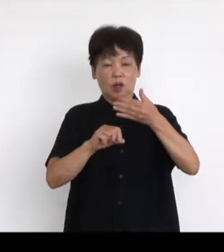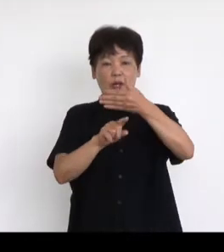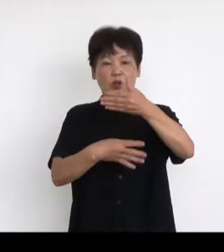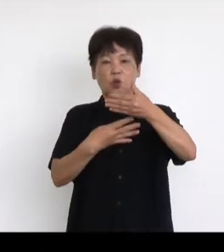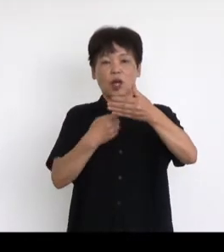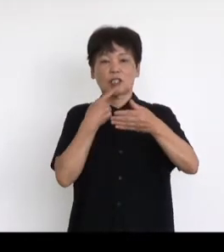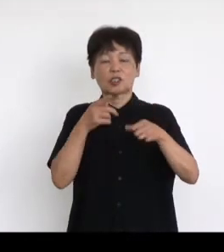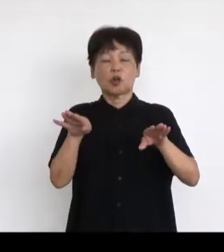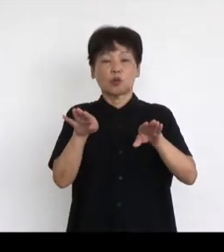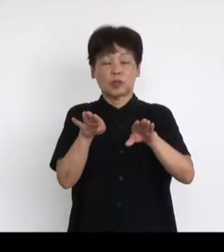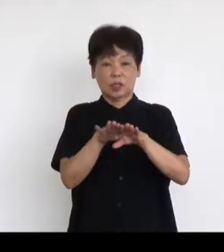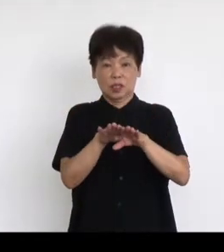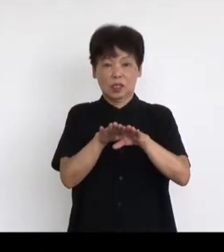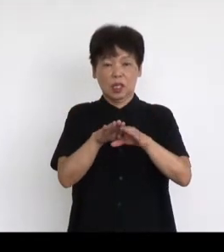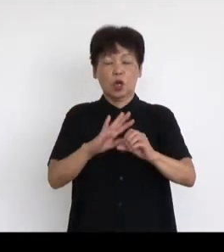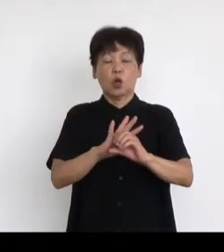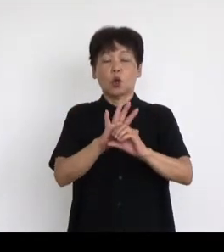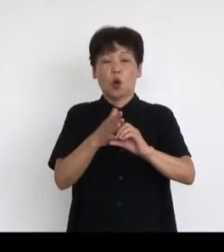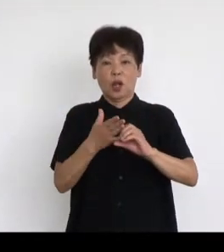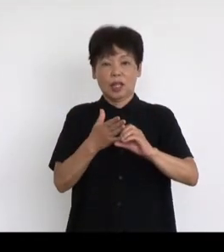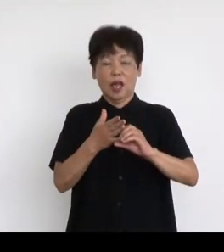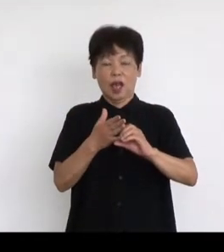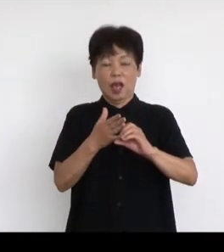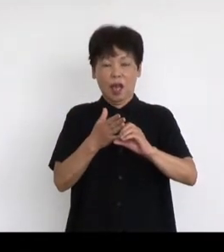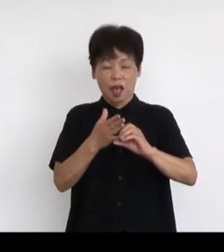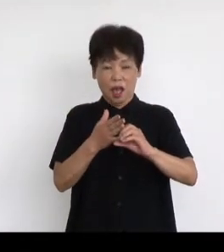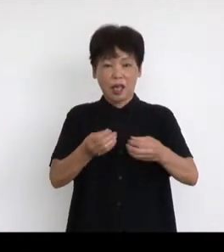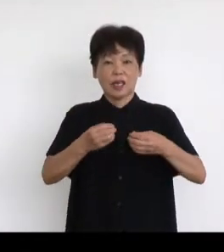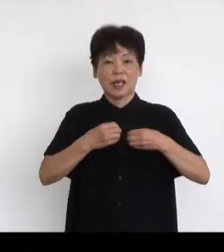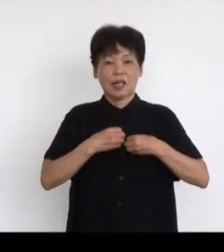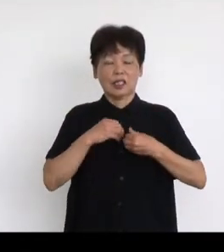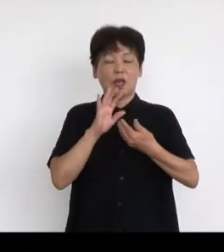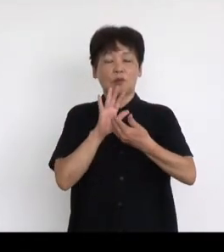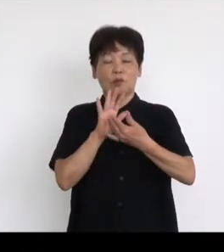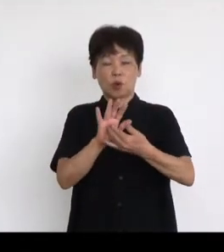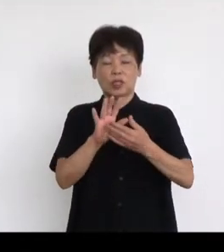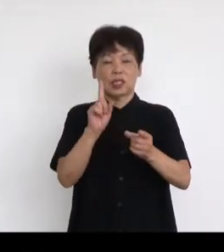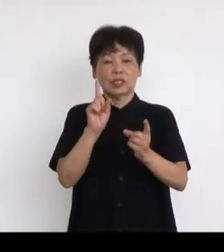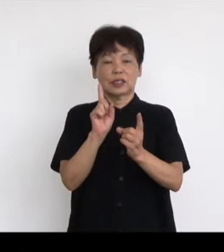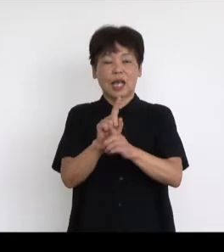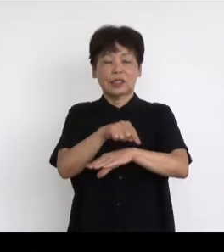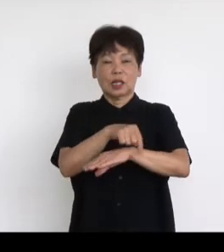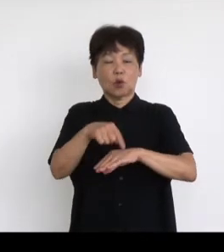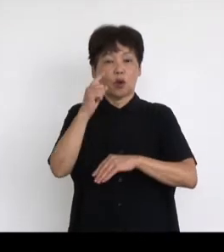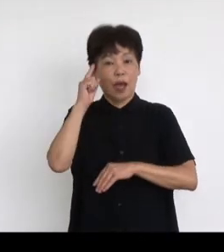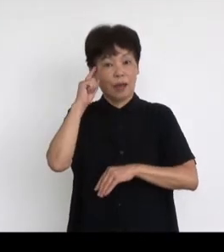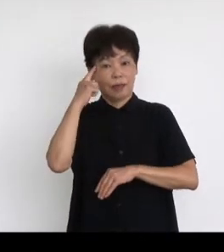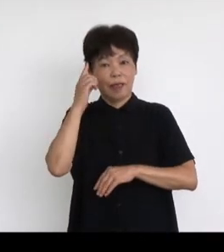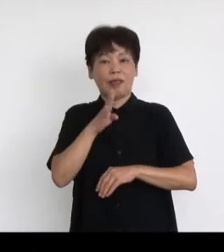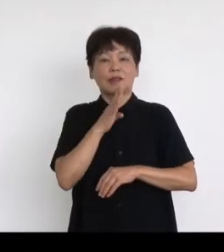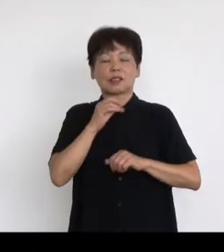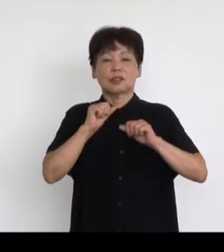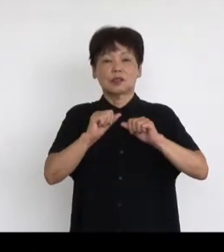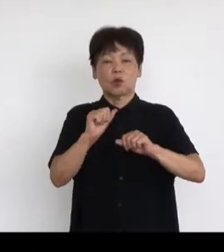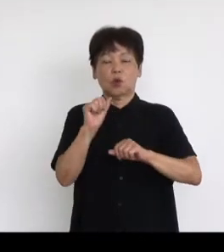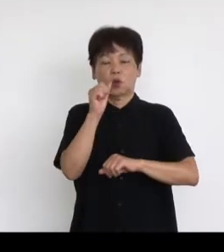新型コロナウイルス感染防止対策を講じた上で実施を予定しています